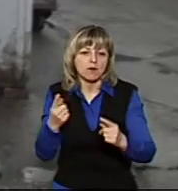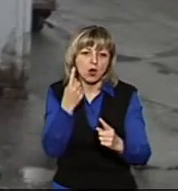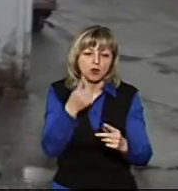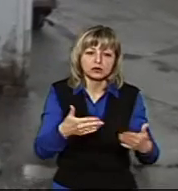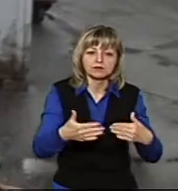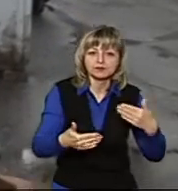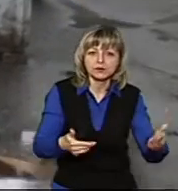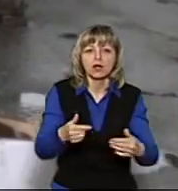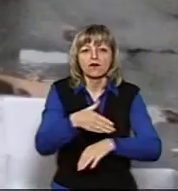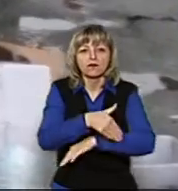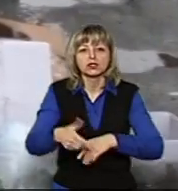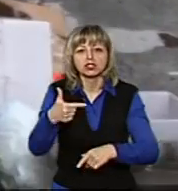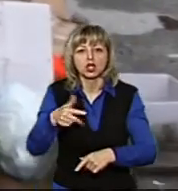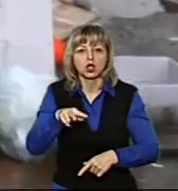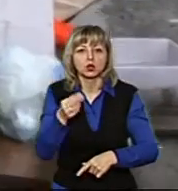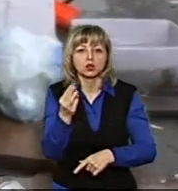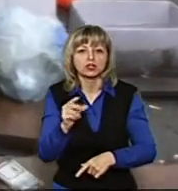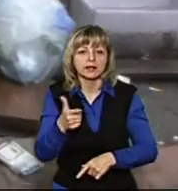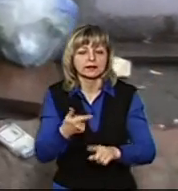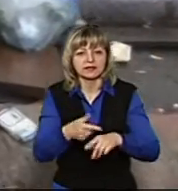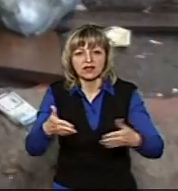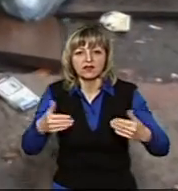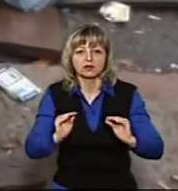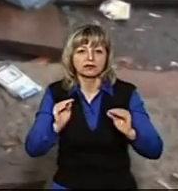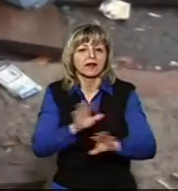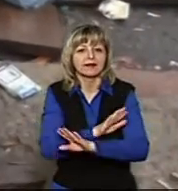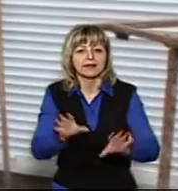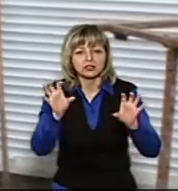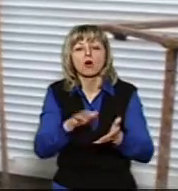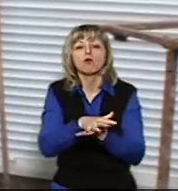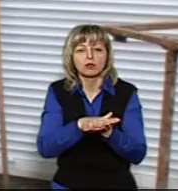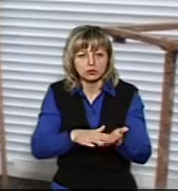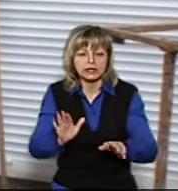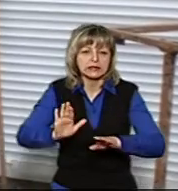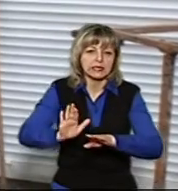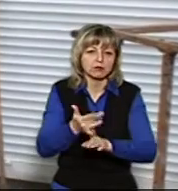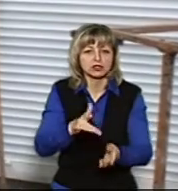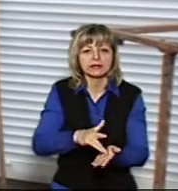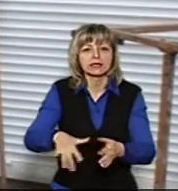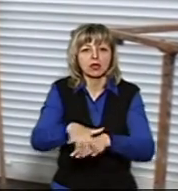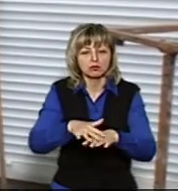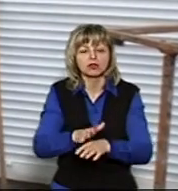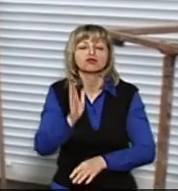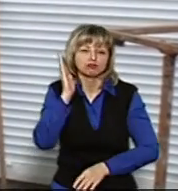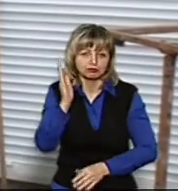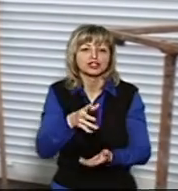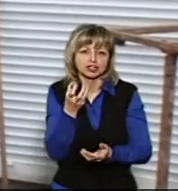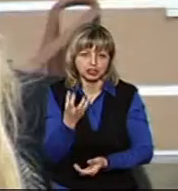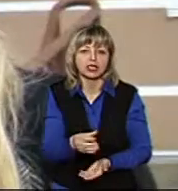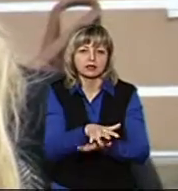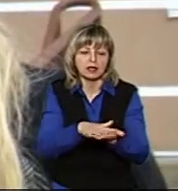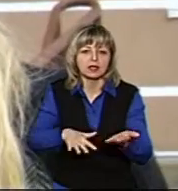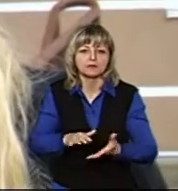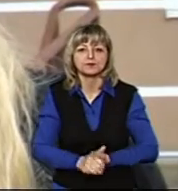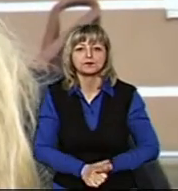вулиці Глушець. Каже, вони були встановлені незаконно. Продовжує, демонтаж на центральному ринку продовжиться.